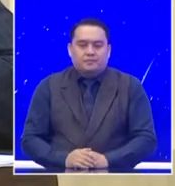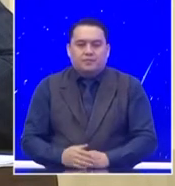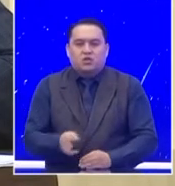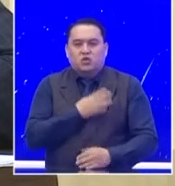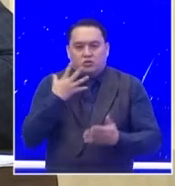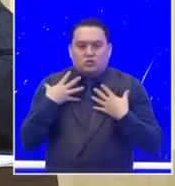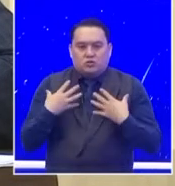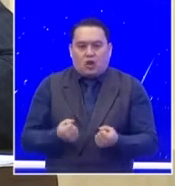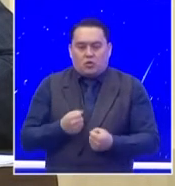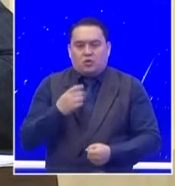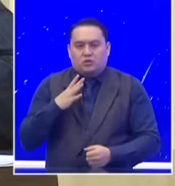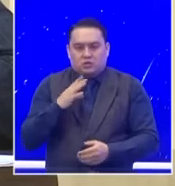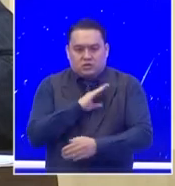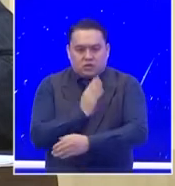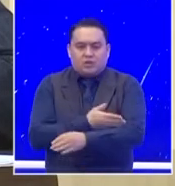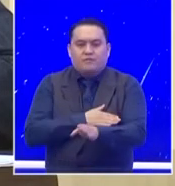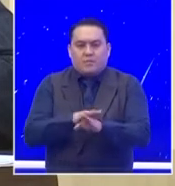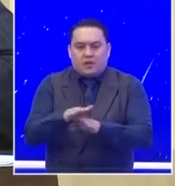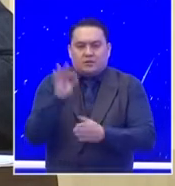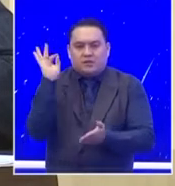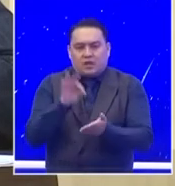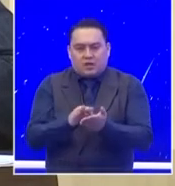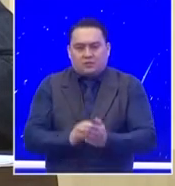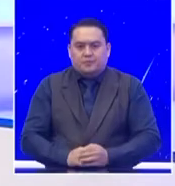всем здоровья, сил и энергии для реализации целей.